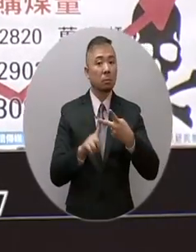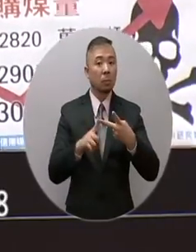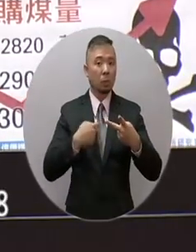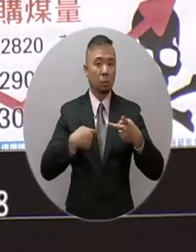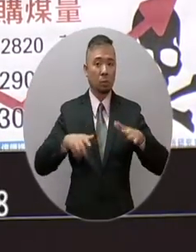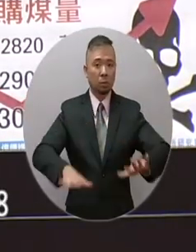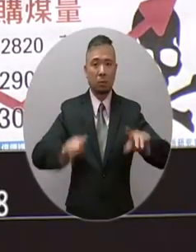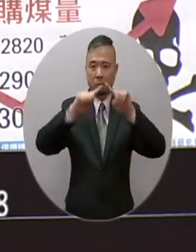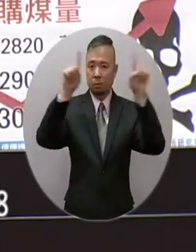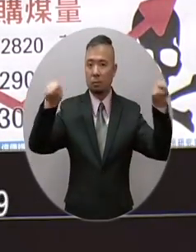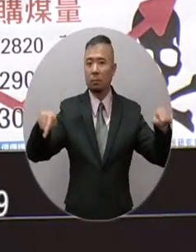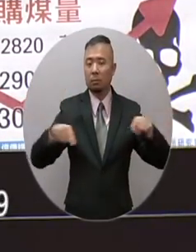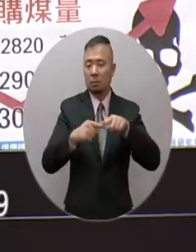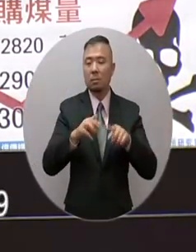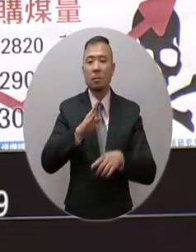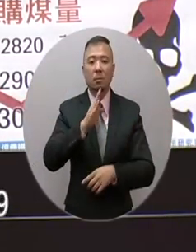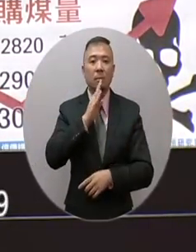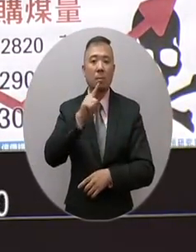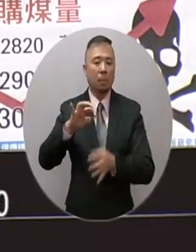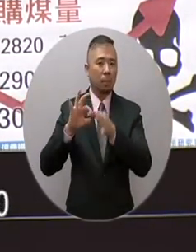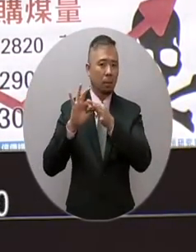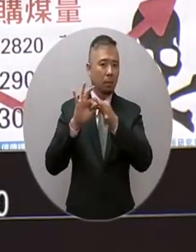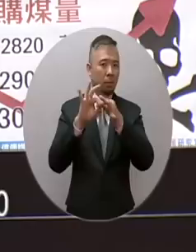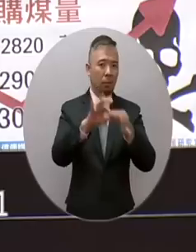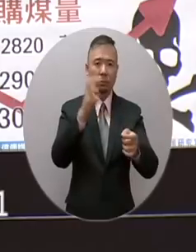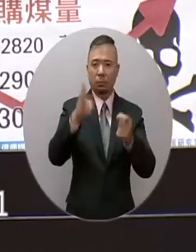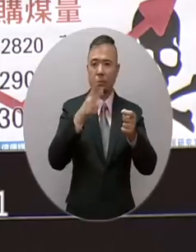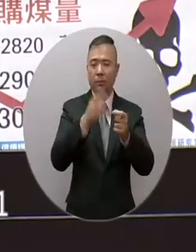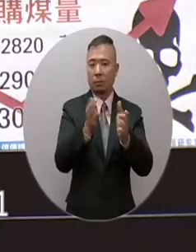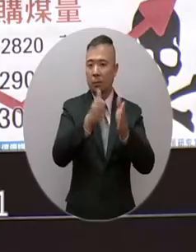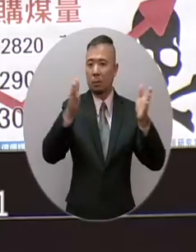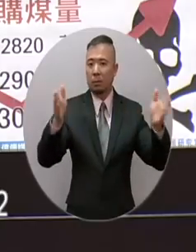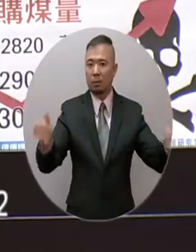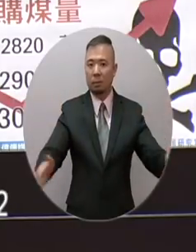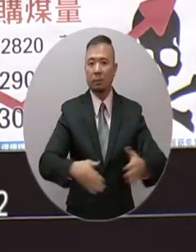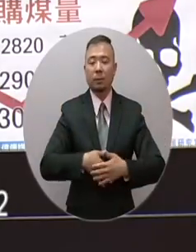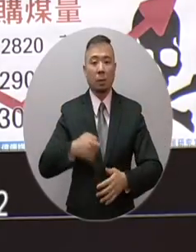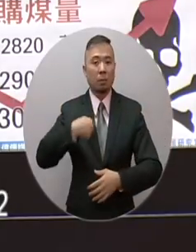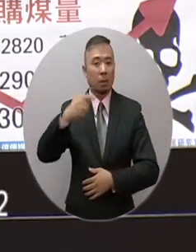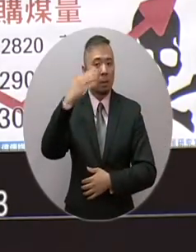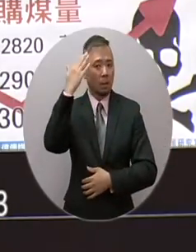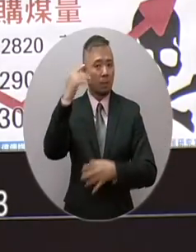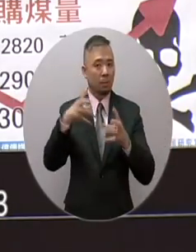是连续三年我们的购煤预算，从